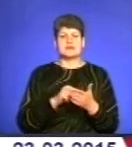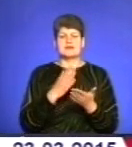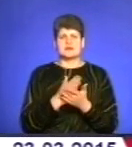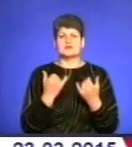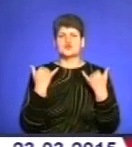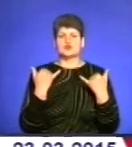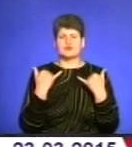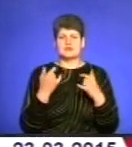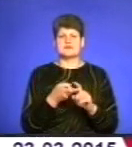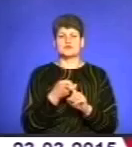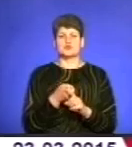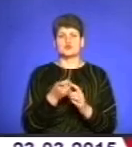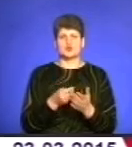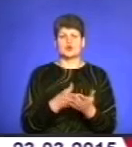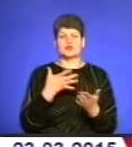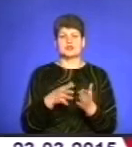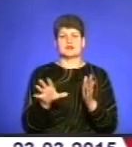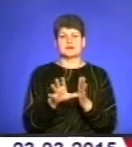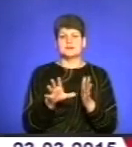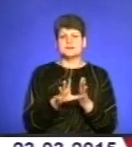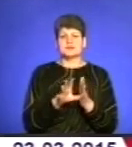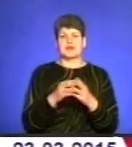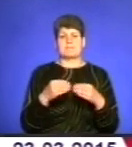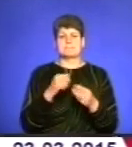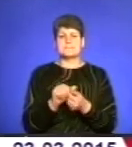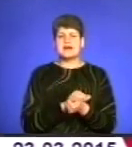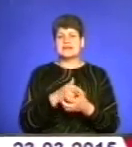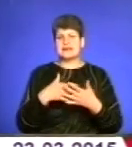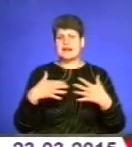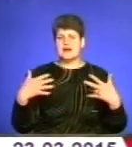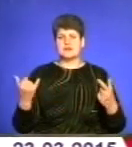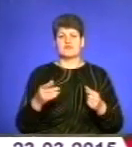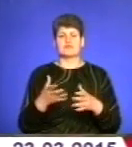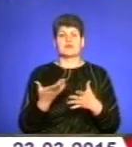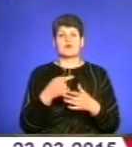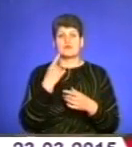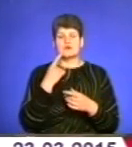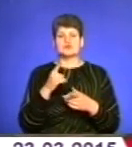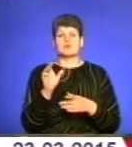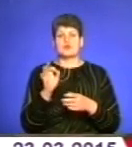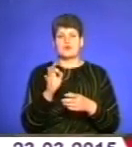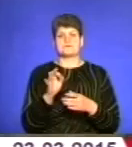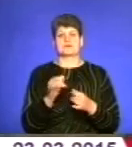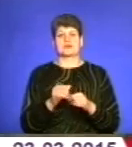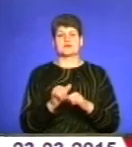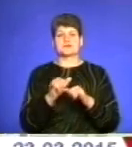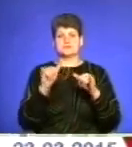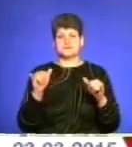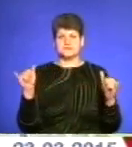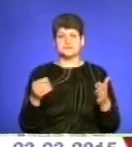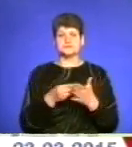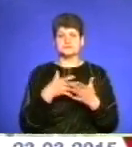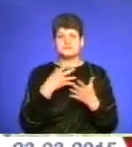сьогодні через здорожчання енергоносіїв та матеріалів. Виправдовуючи необхідне зростання тарифів, керівники приватних